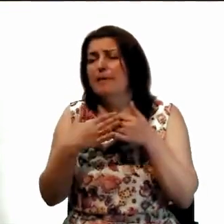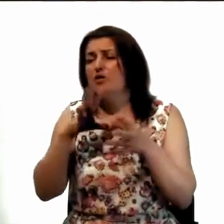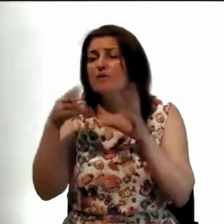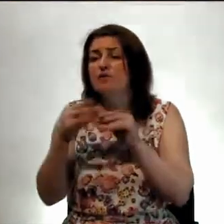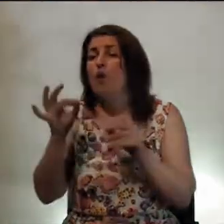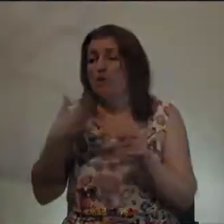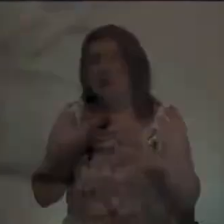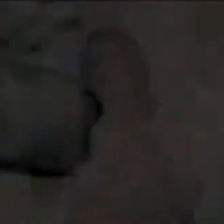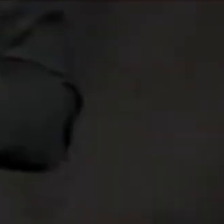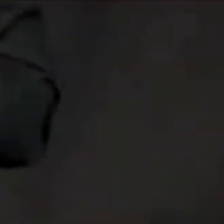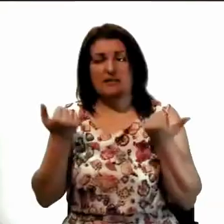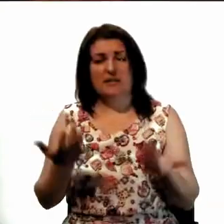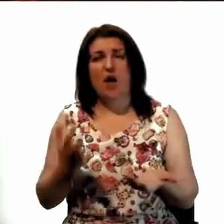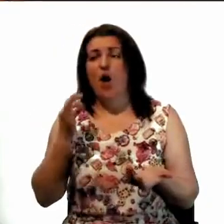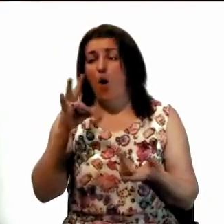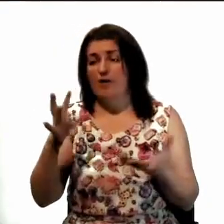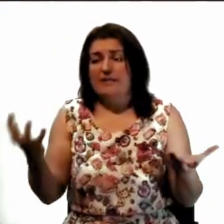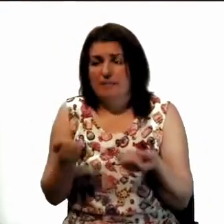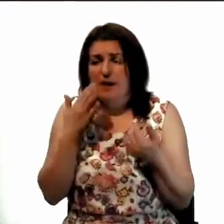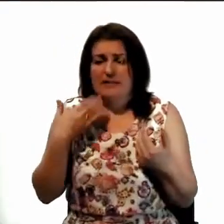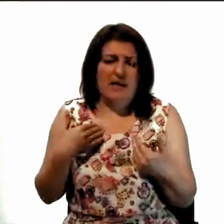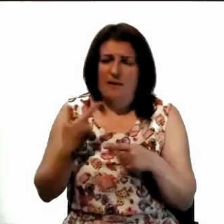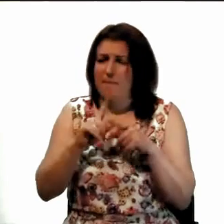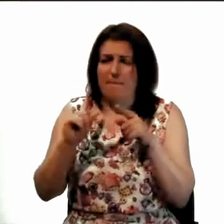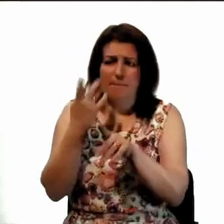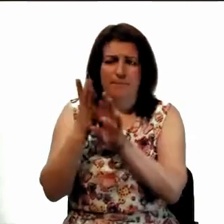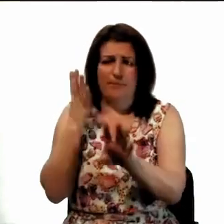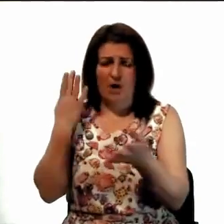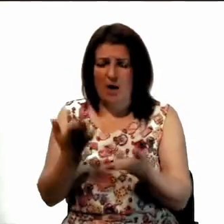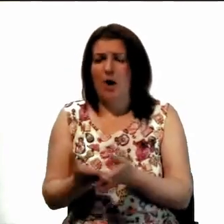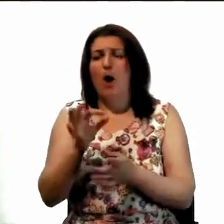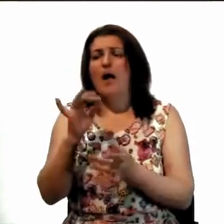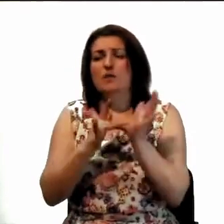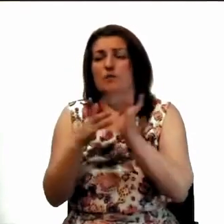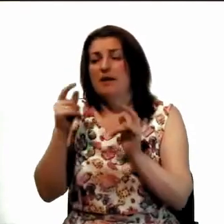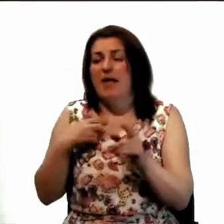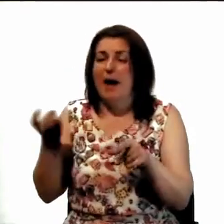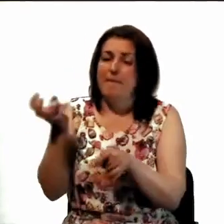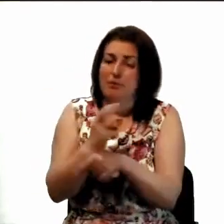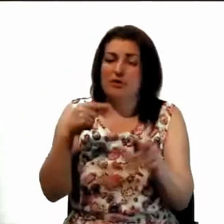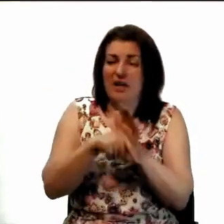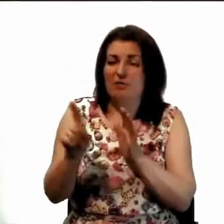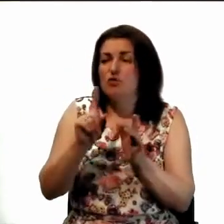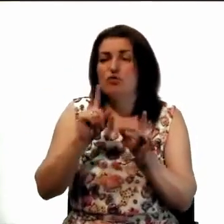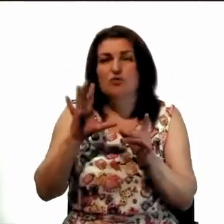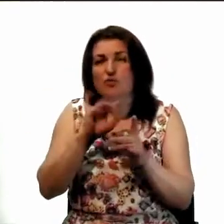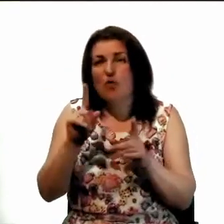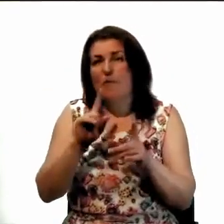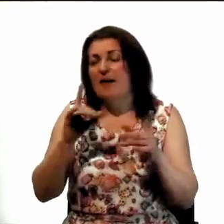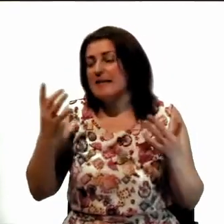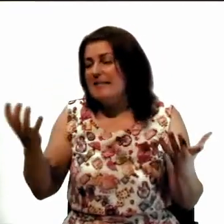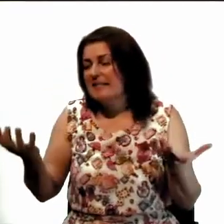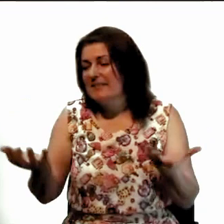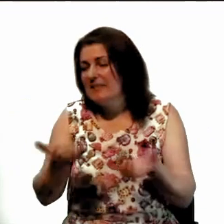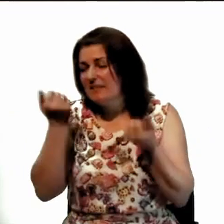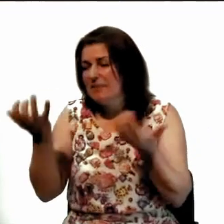наш Спаситель, да? Он спас нас, прежде всего. Иисус говорит, я пришел для того, чтобы взыскать и спасти